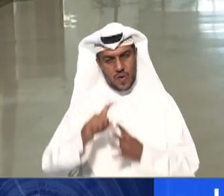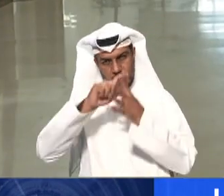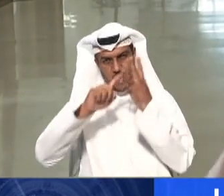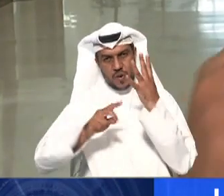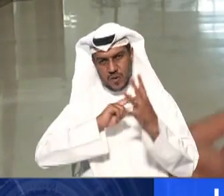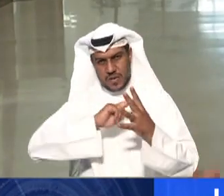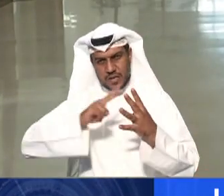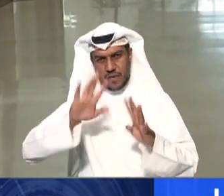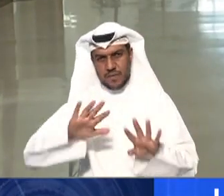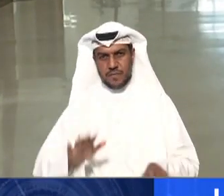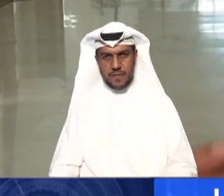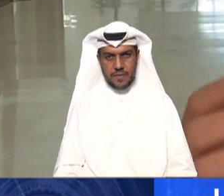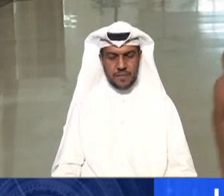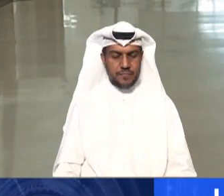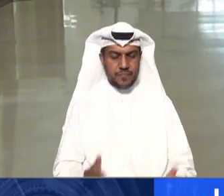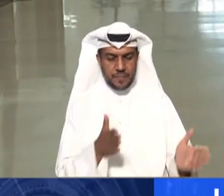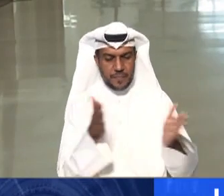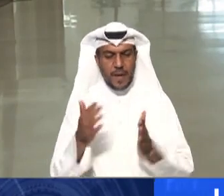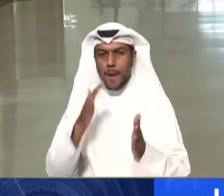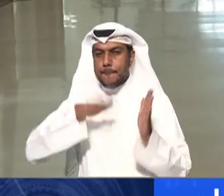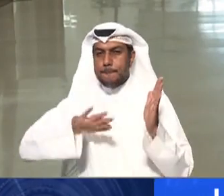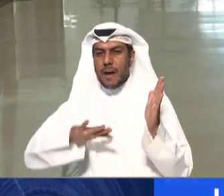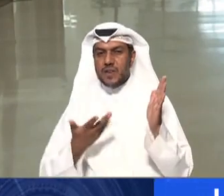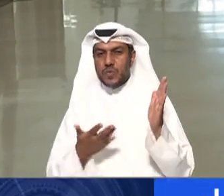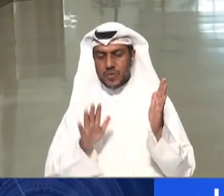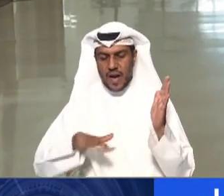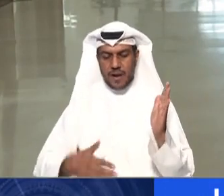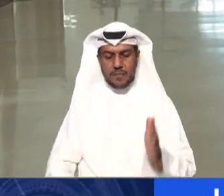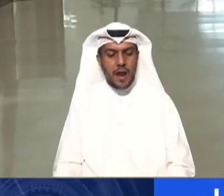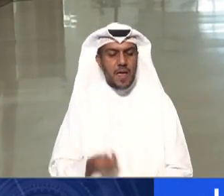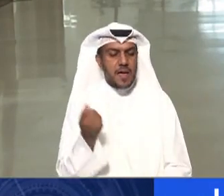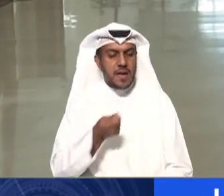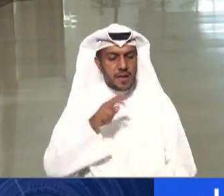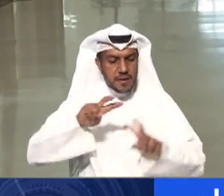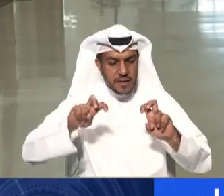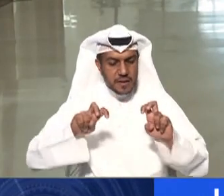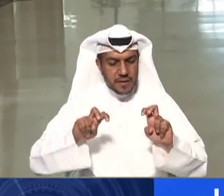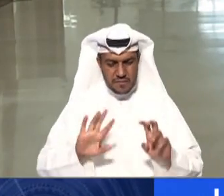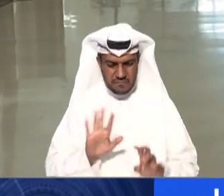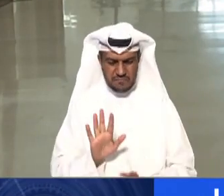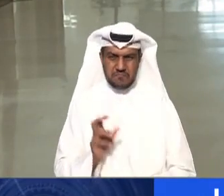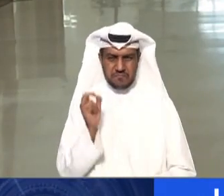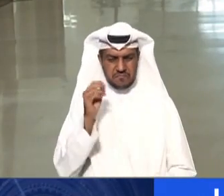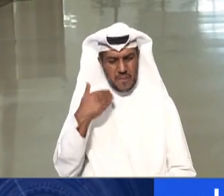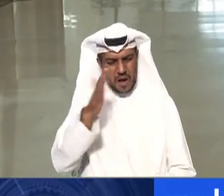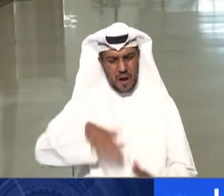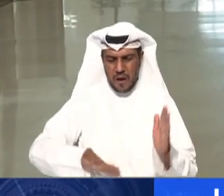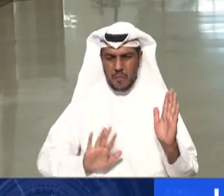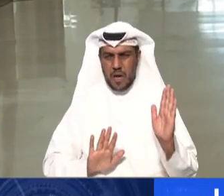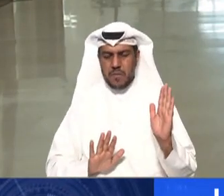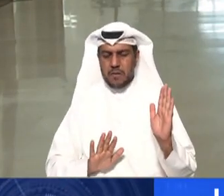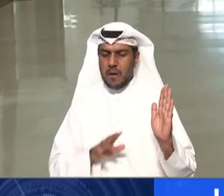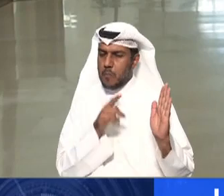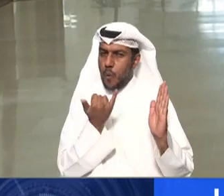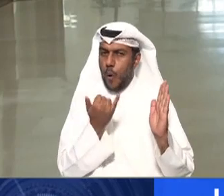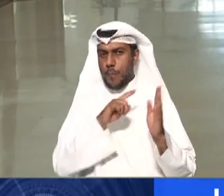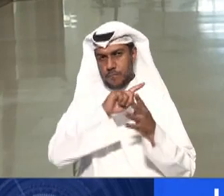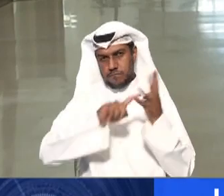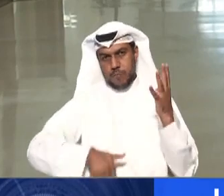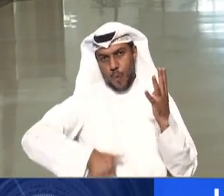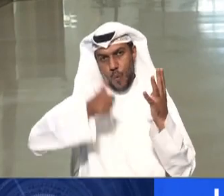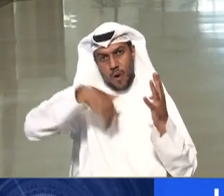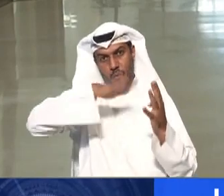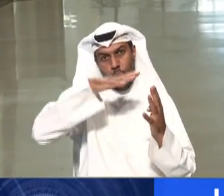كان عبارة عن موضوع تحقيق واقتراحات ما عاد لها أي داعي بعد ما أقر قانون الجديد للرياضة، كلها كانت